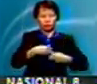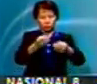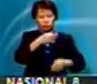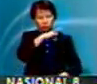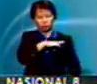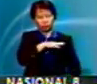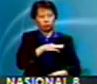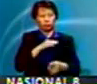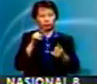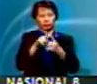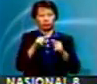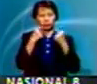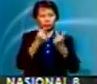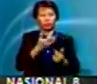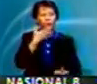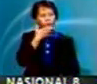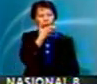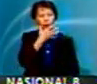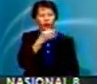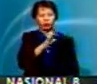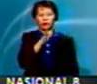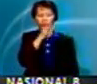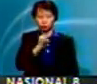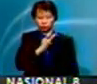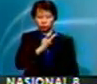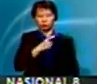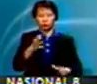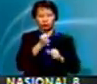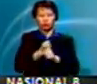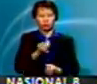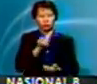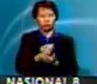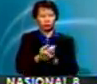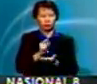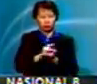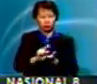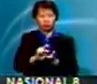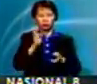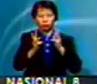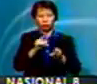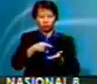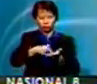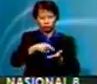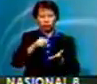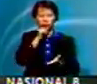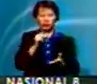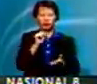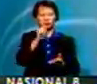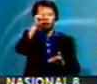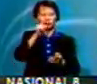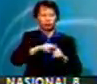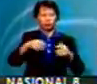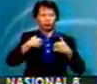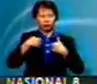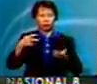manfaat secara langsung kepada golongan muda dan ibu tunggal memperoleh pendapatan. Walaupun upahnya tidak tinggi, tetapi